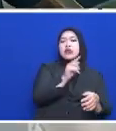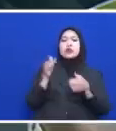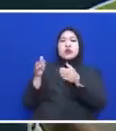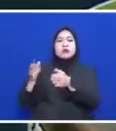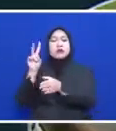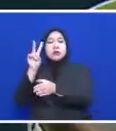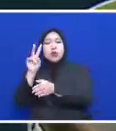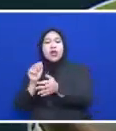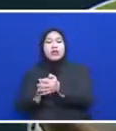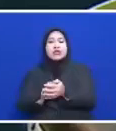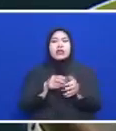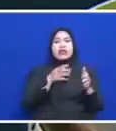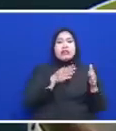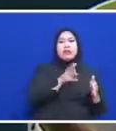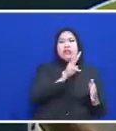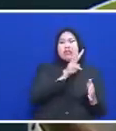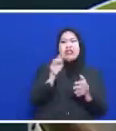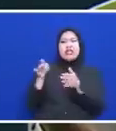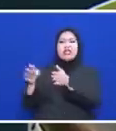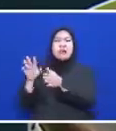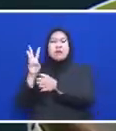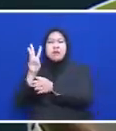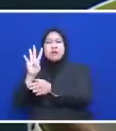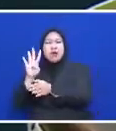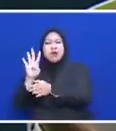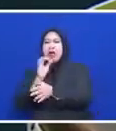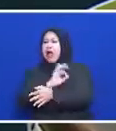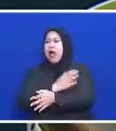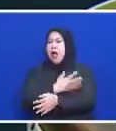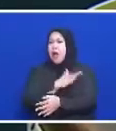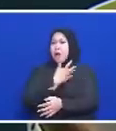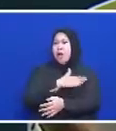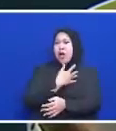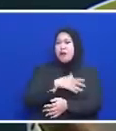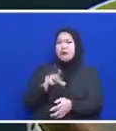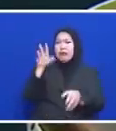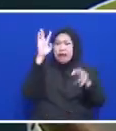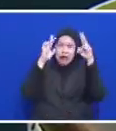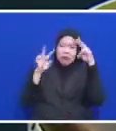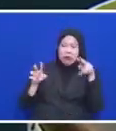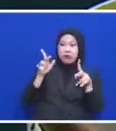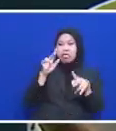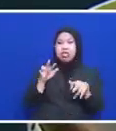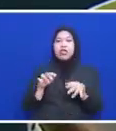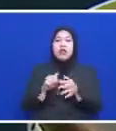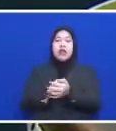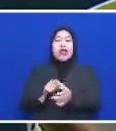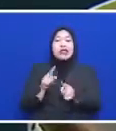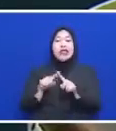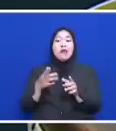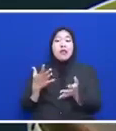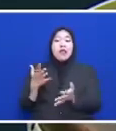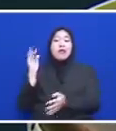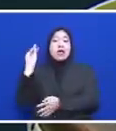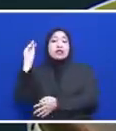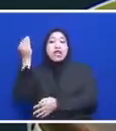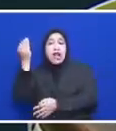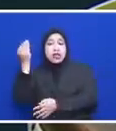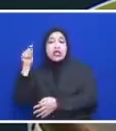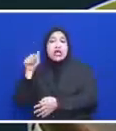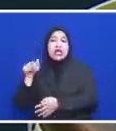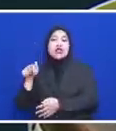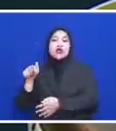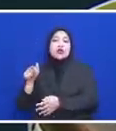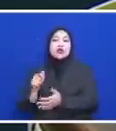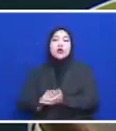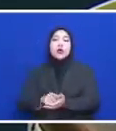mau. Kenapa? Birokrasi gak mau repot. Karena selalu persoalannya pertanggungjawaban. Kami ketika di DKI menjadi satu-satunya provinsi yang